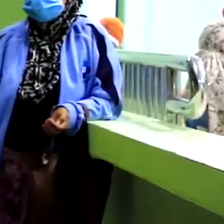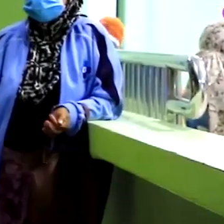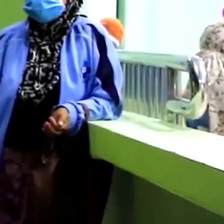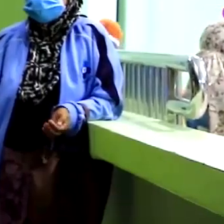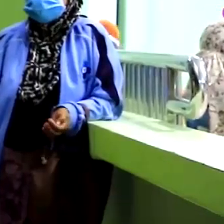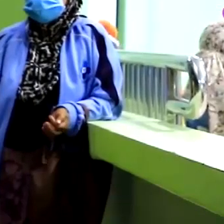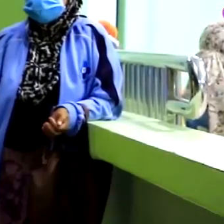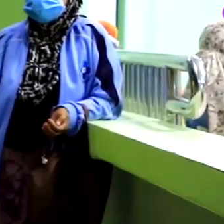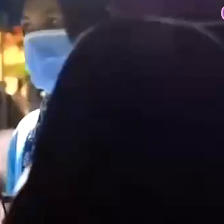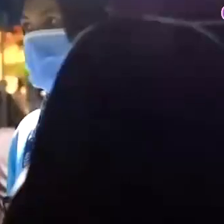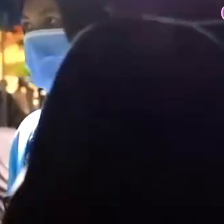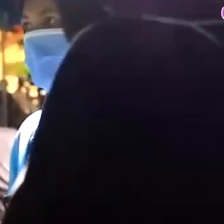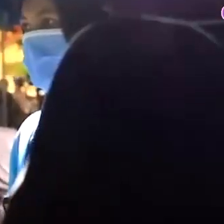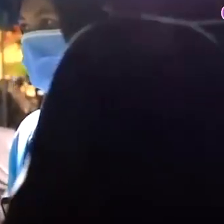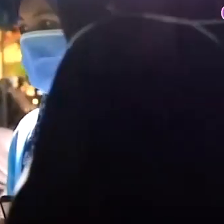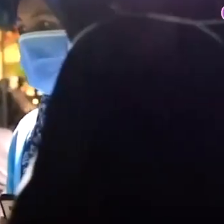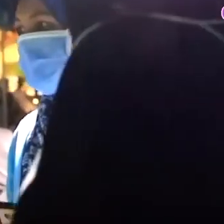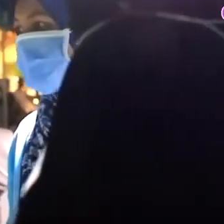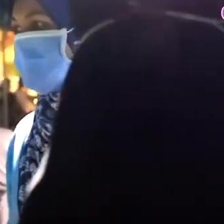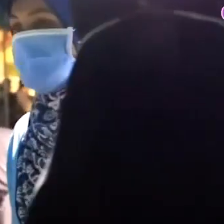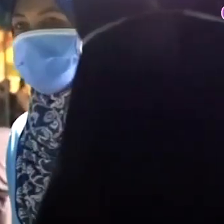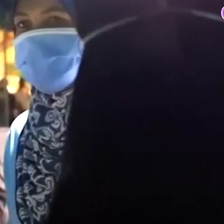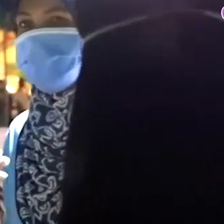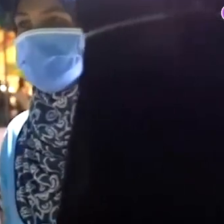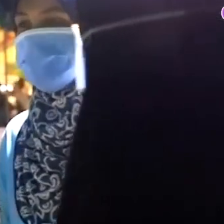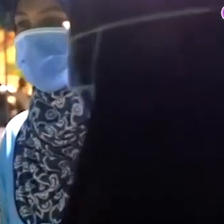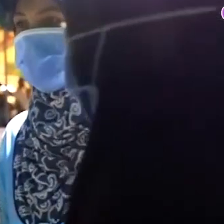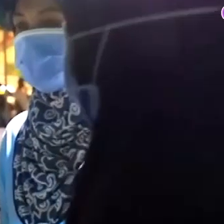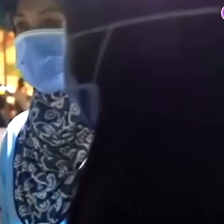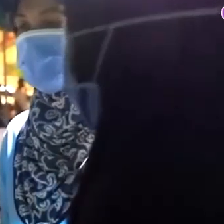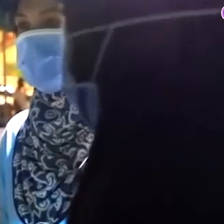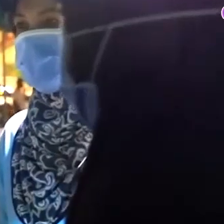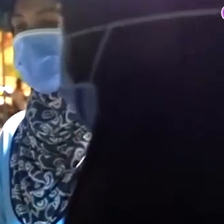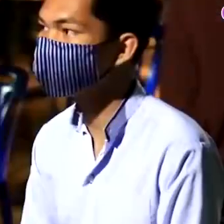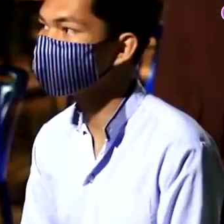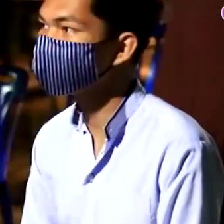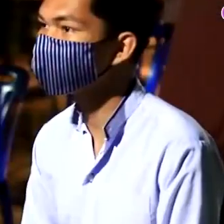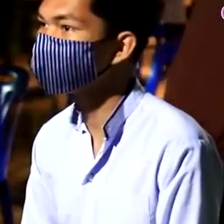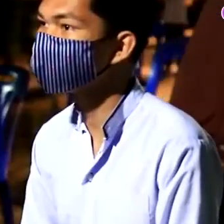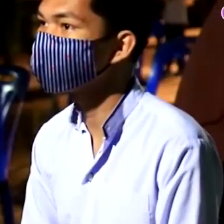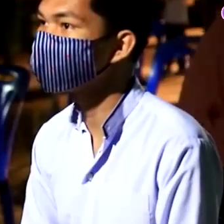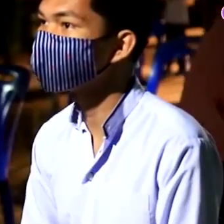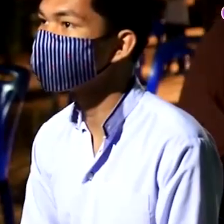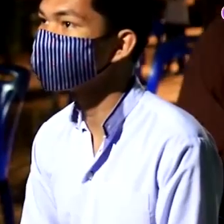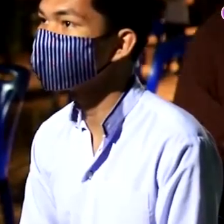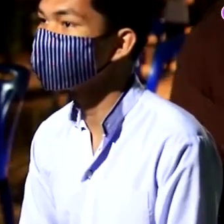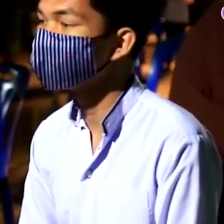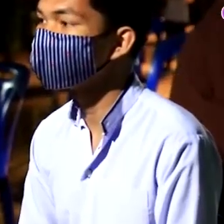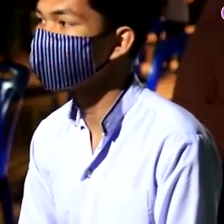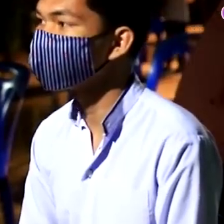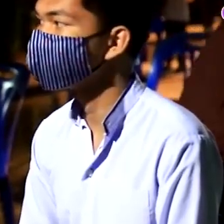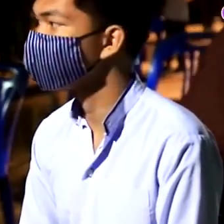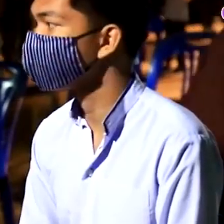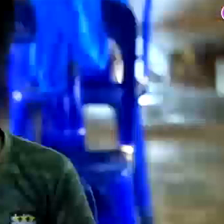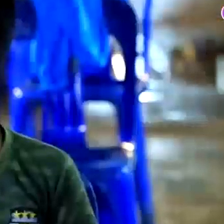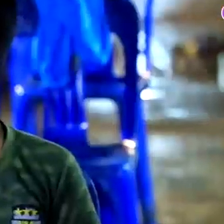และจะมีการนำตัวอย่างมาตรวจซ้ำอีกครั้งที่กรมวิทยาศาสตร์การแพทย์นั่นหมายความว่ารอผลจากกรมวิทยาศาสตร์การแพทย์ยืนยันออกมาอีกทีว่